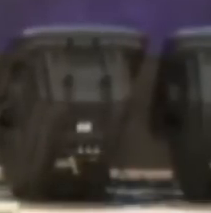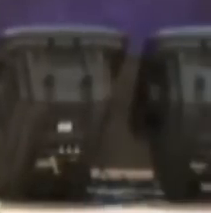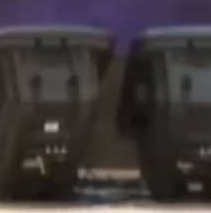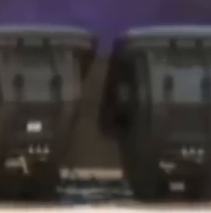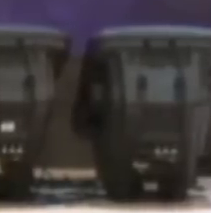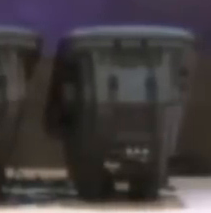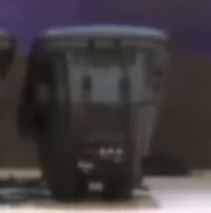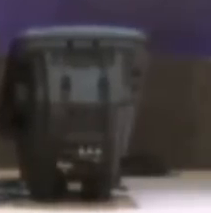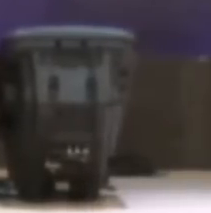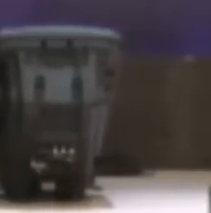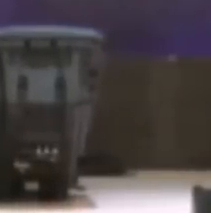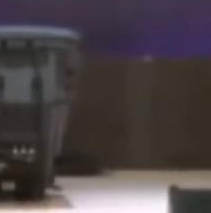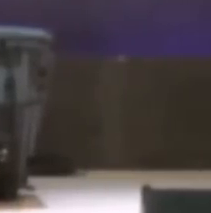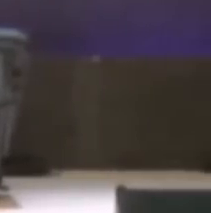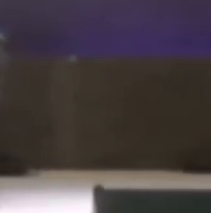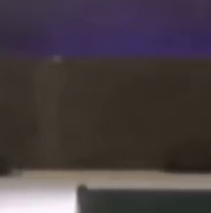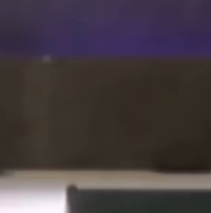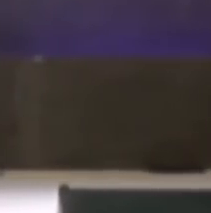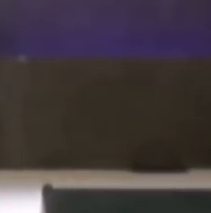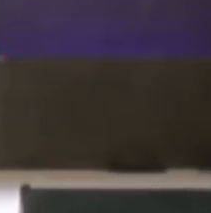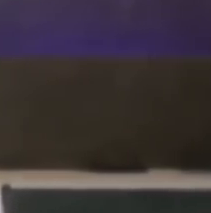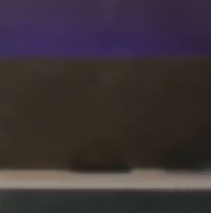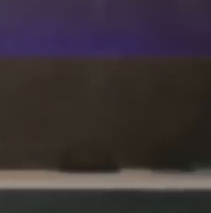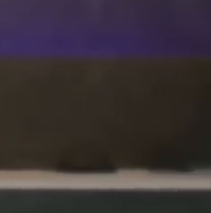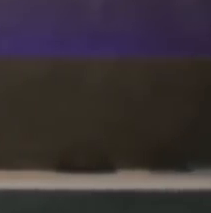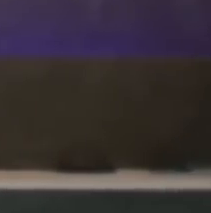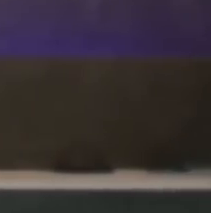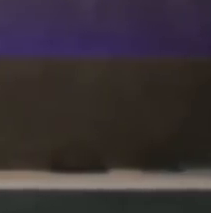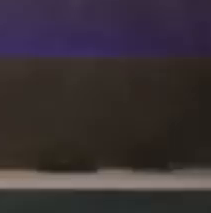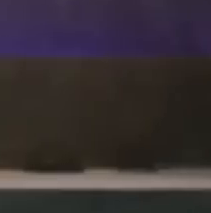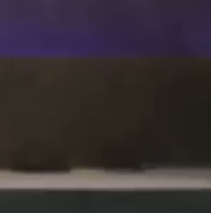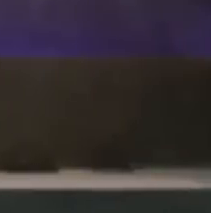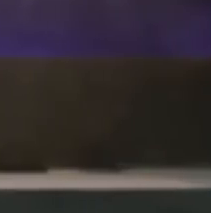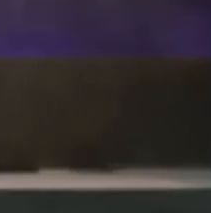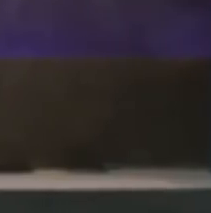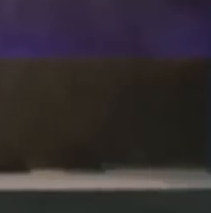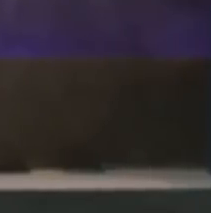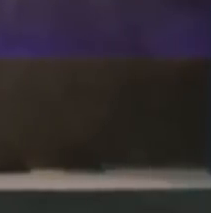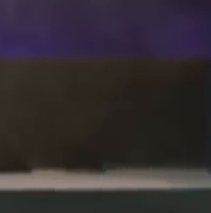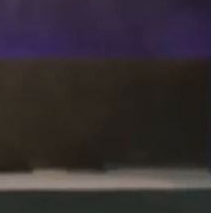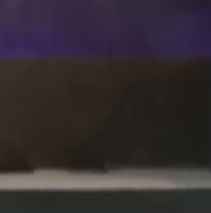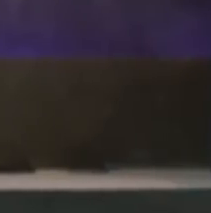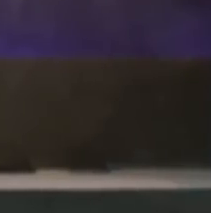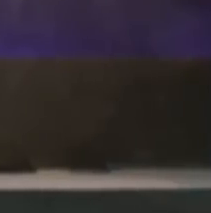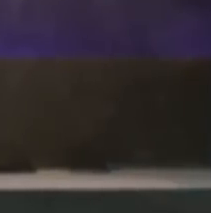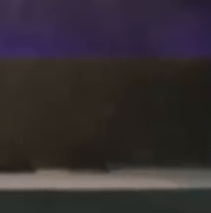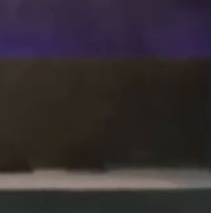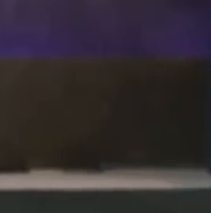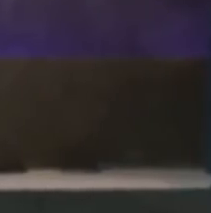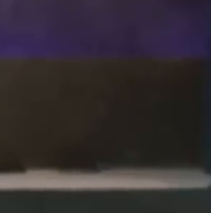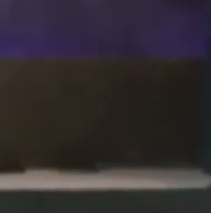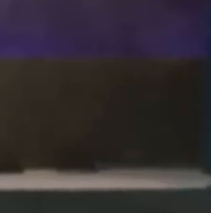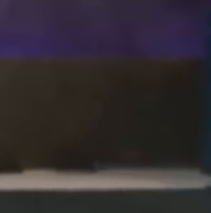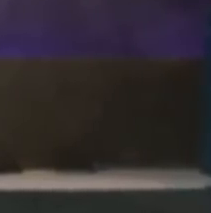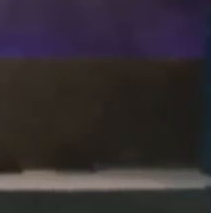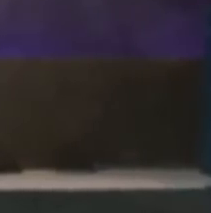ուրիշ բան է կատարվում, սիրելիներ, հեռվից ուրիշ բան է կատարվում դա, գուցե մարդիկ ասեն դա շնչավոր է, կներեք մեր